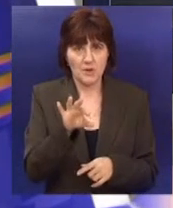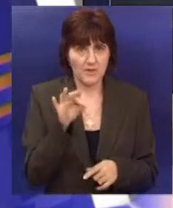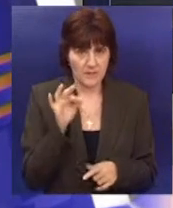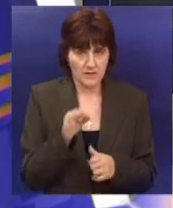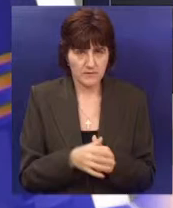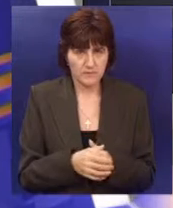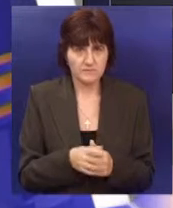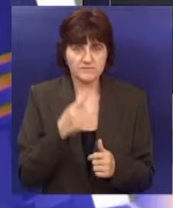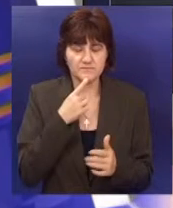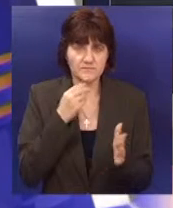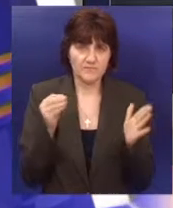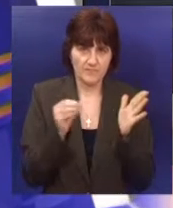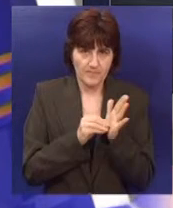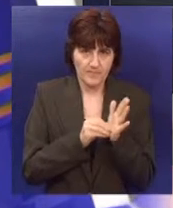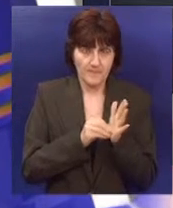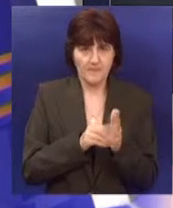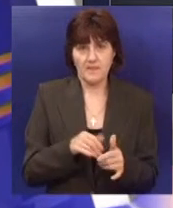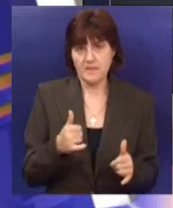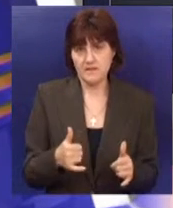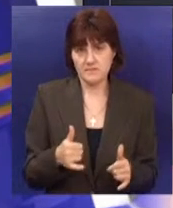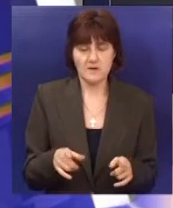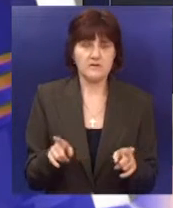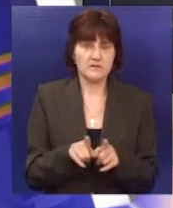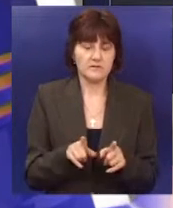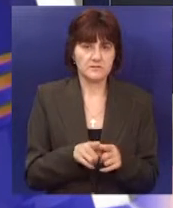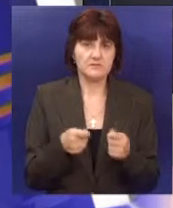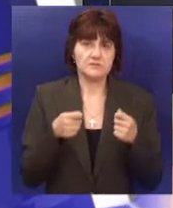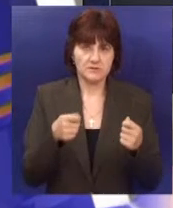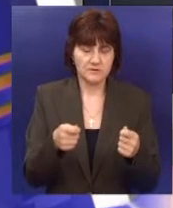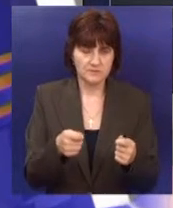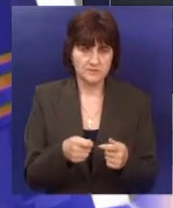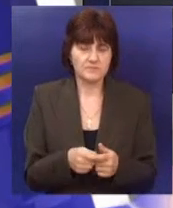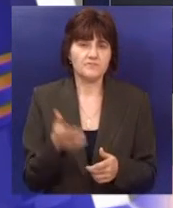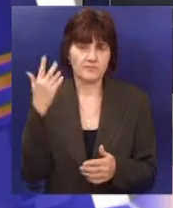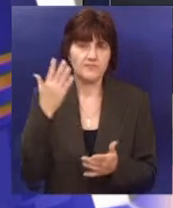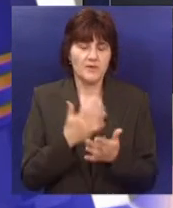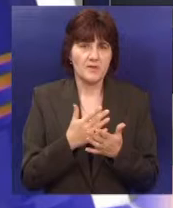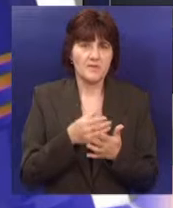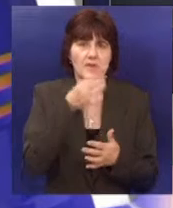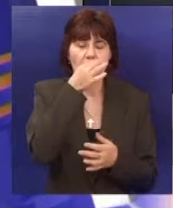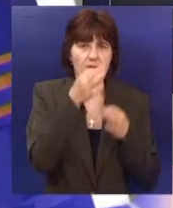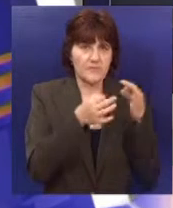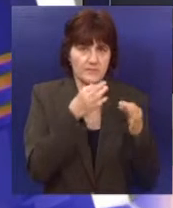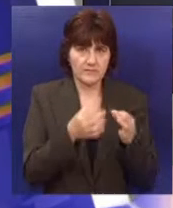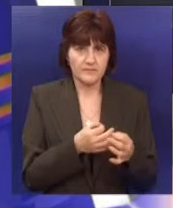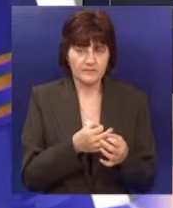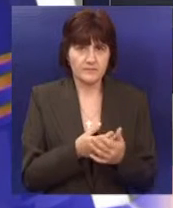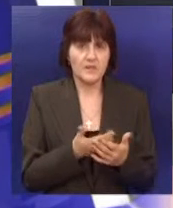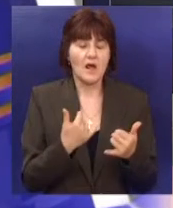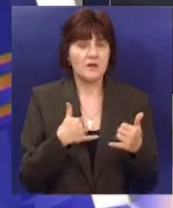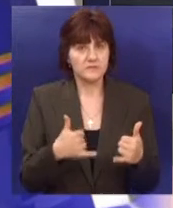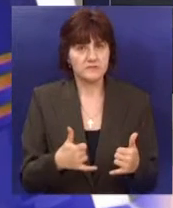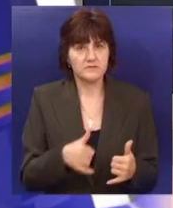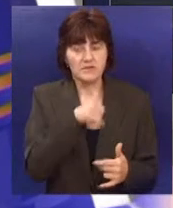lokalna samouprava je po prvi put podnela ovakvu inicijativu, ali s obzirom na to da odgovor nije dobila, nedavno je ponovila pismeni